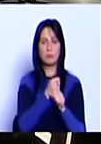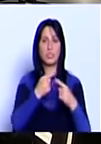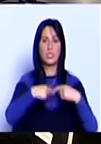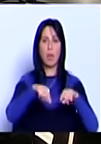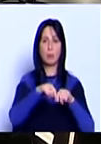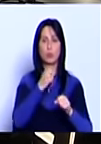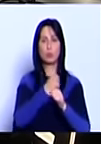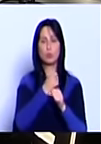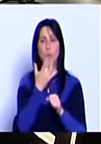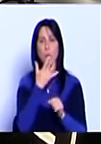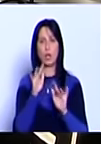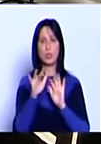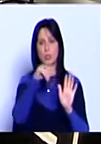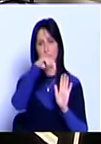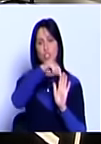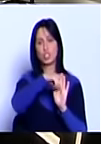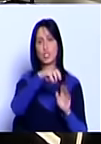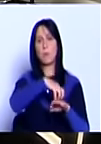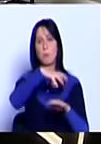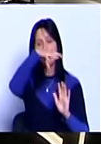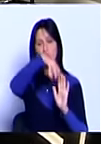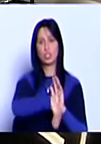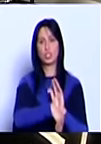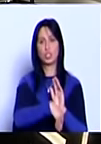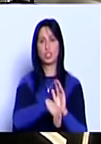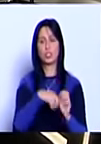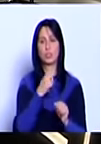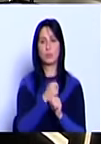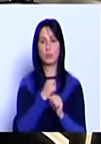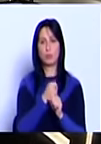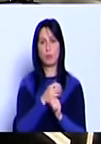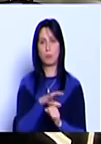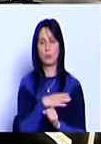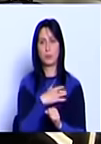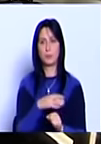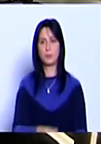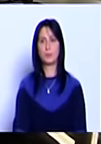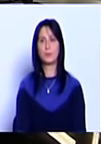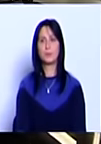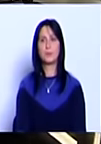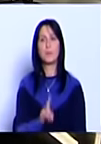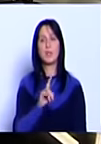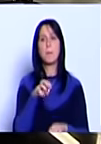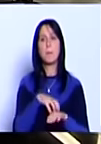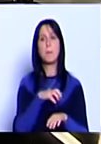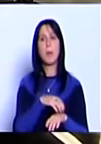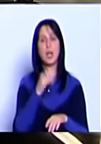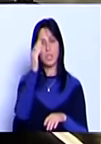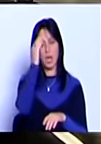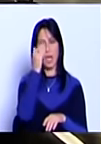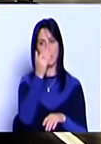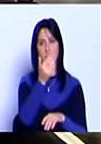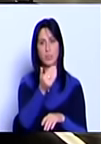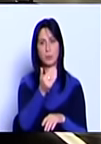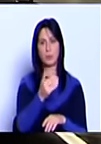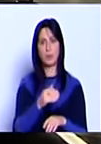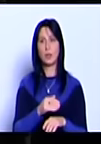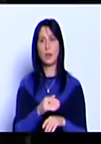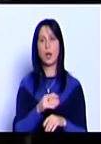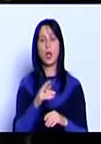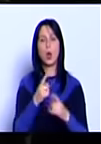ბუნებრივია პოლიტიკურ პროცესებში პარტიის შიგნიდან მონაწილეობდი, ასე რომ ახლა პარტიის პოზიციებს წასვლა ამას არ